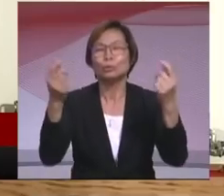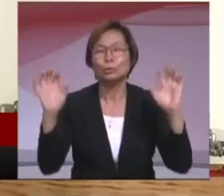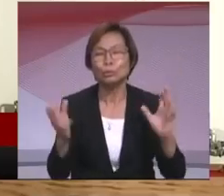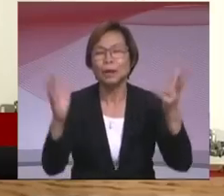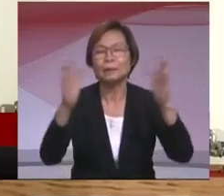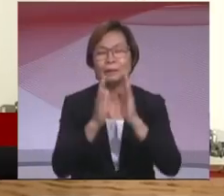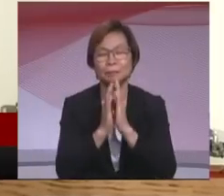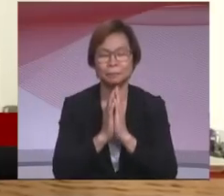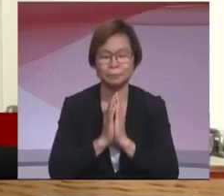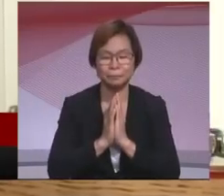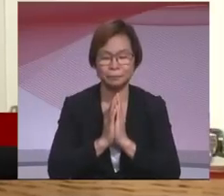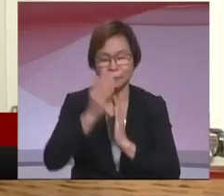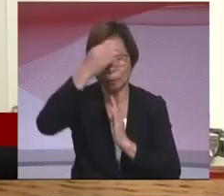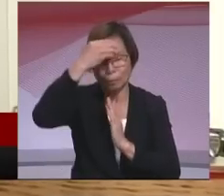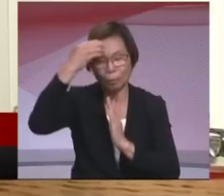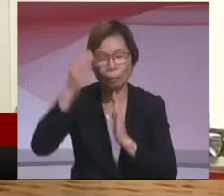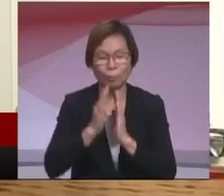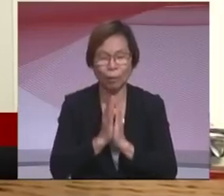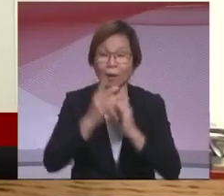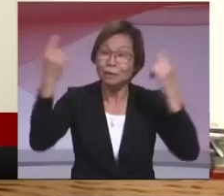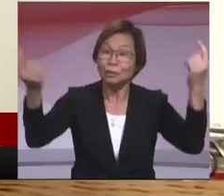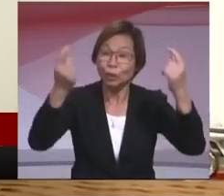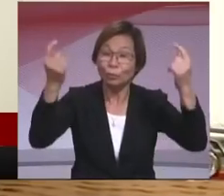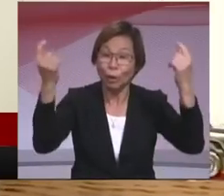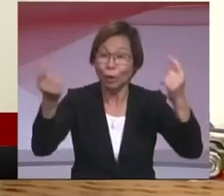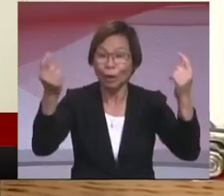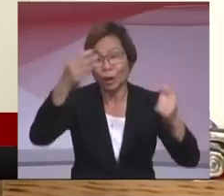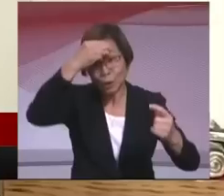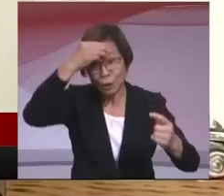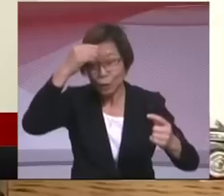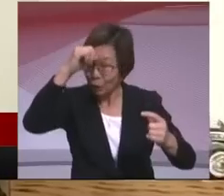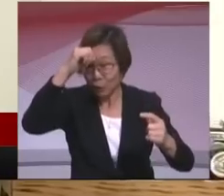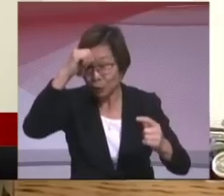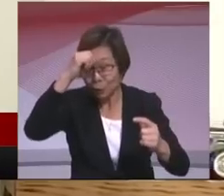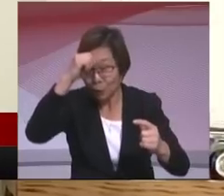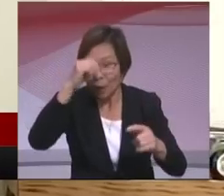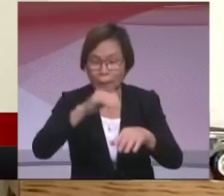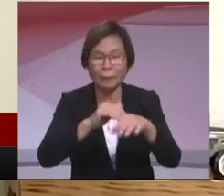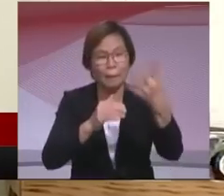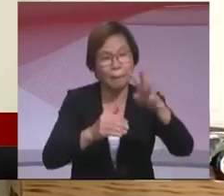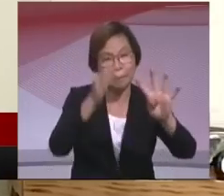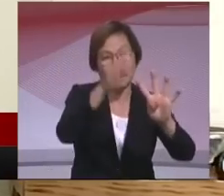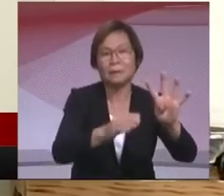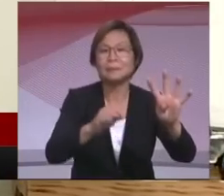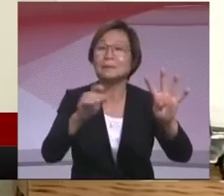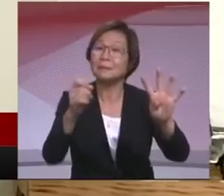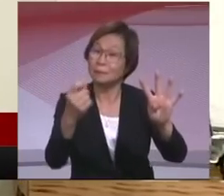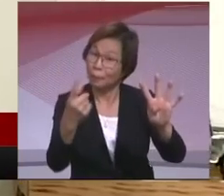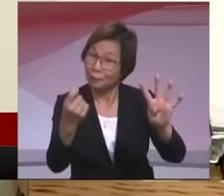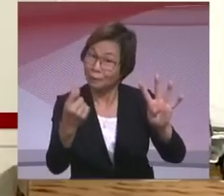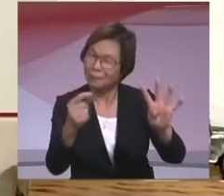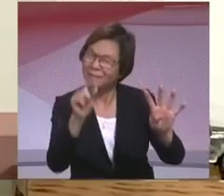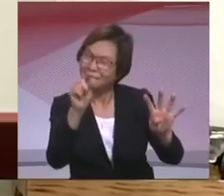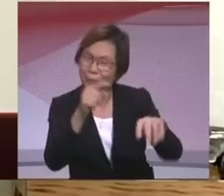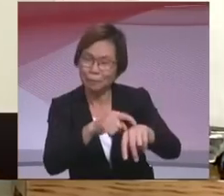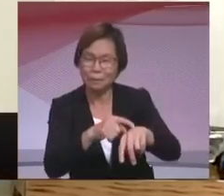yang akan dirayakan oleh penganut agama Hindu tidak lama lagi, iaitu pada 14 hari bulan.